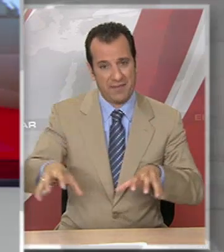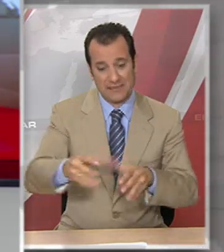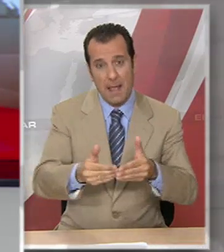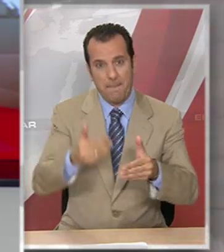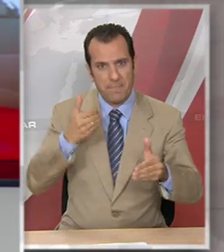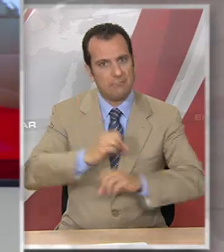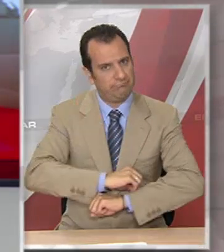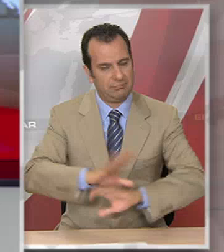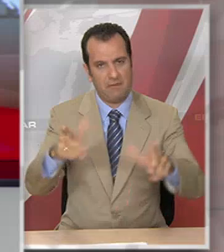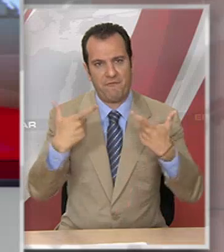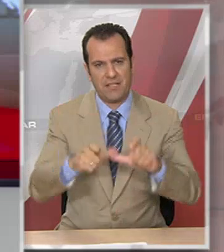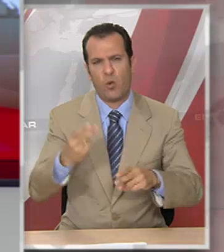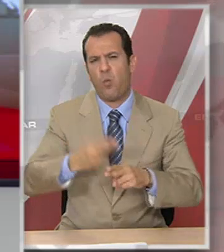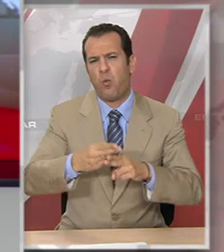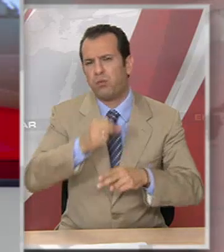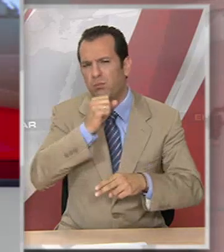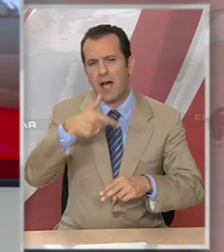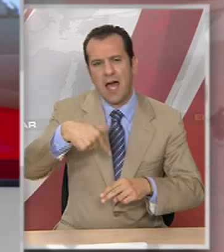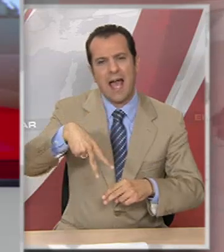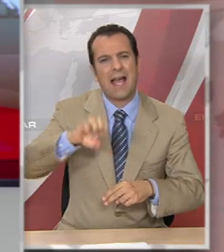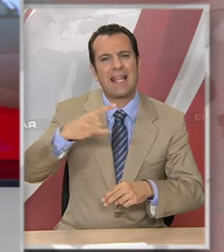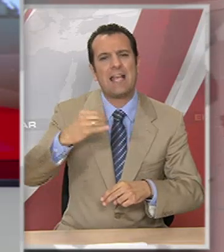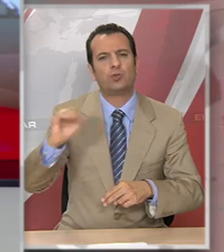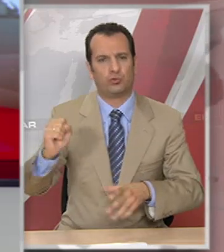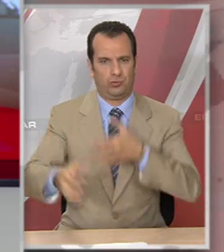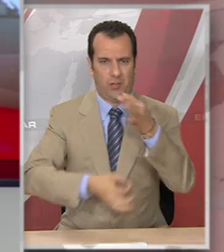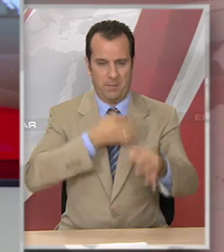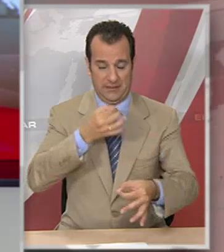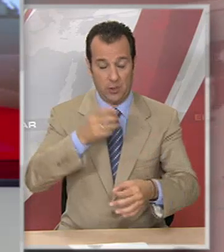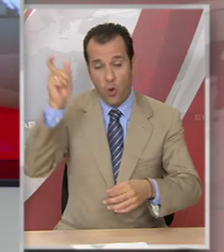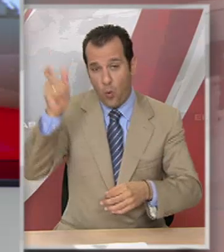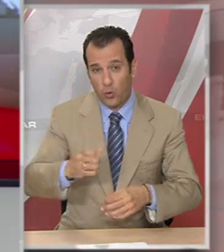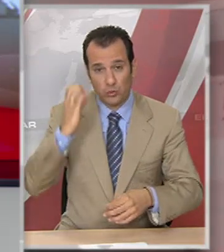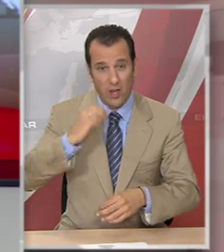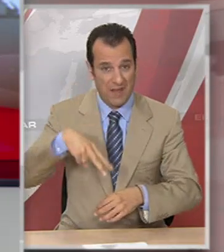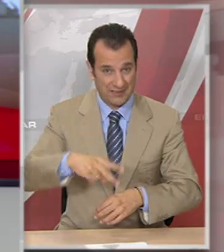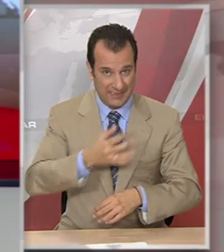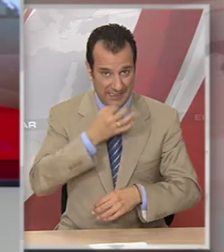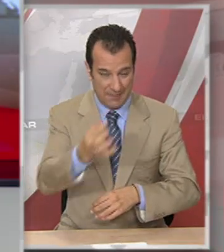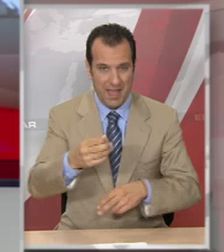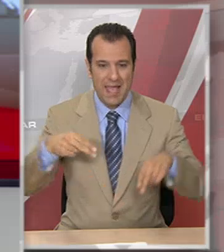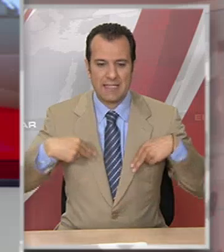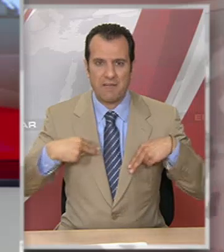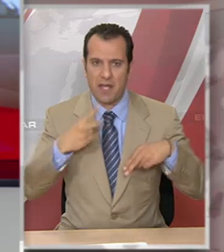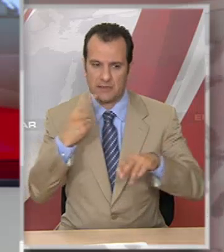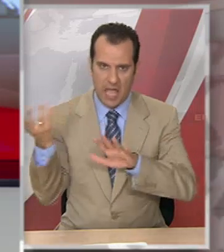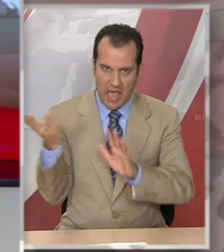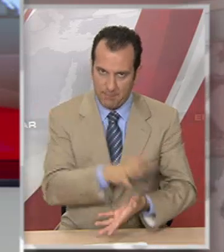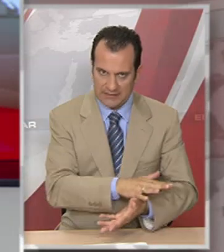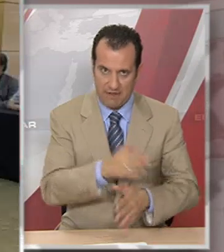Εκθέσεως Θεσσαλονίκης. Ο κύριος Λαφαζάνης υποστήριξε ότι η κυβέρνηση δεν έπεσε από κανέναν, αλλά παραιτήθηκε